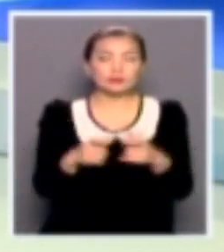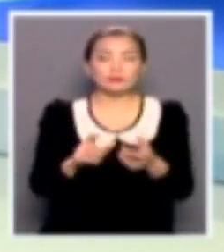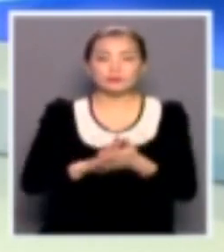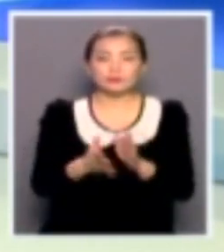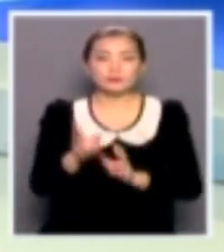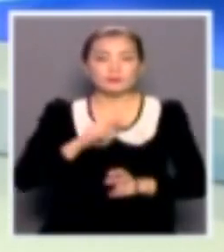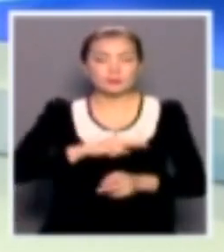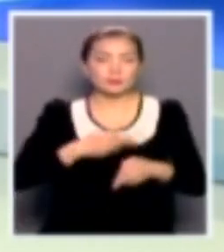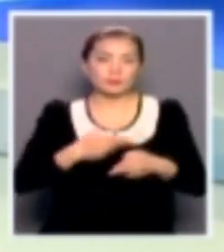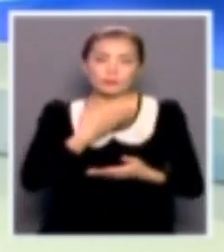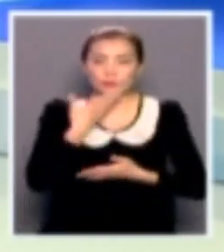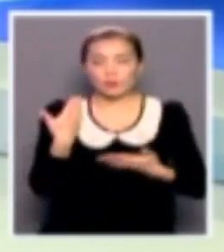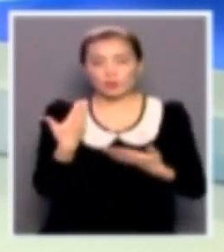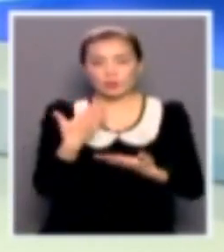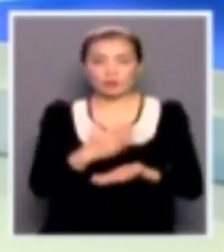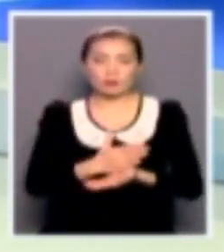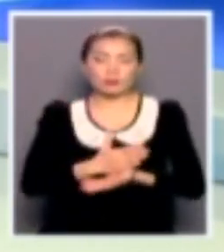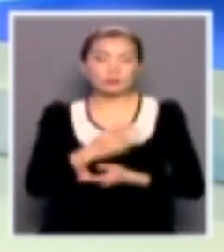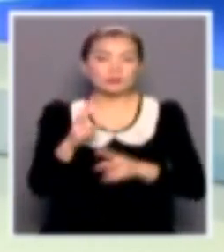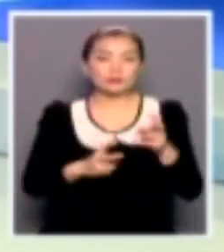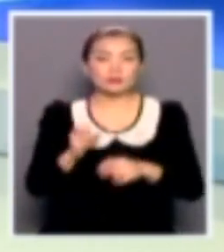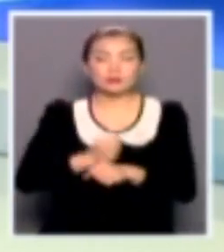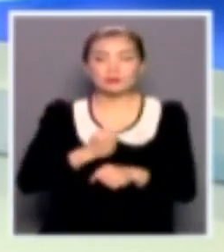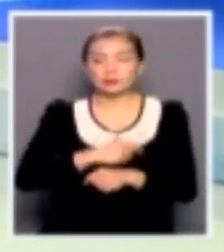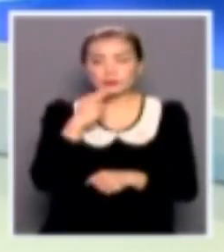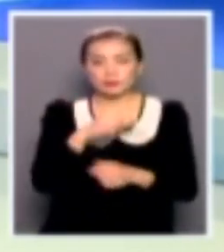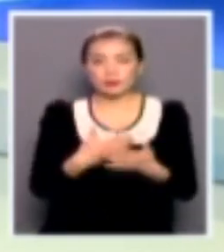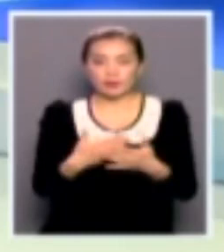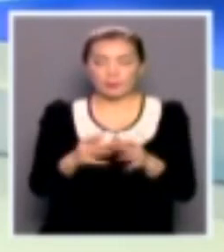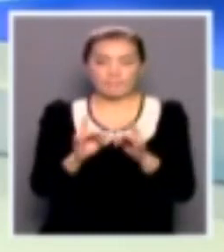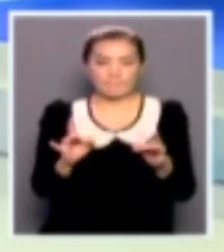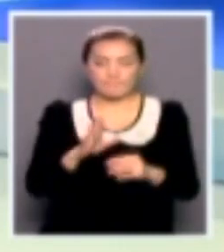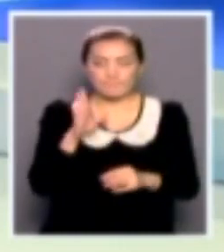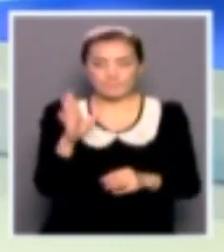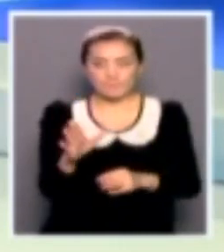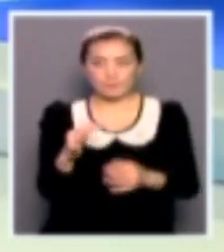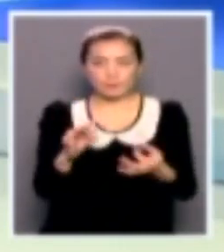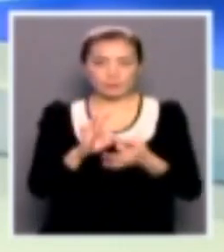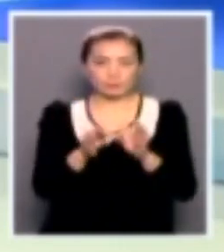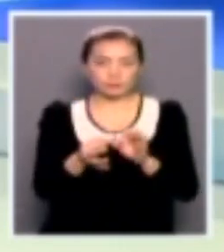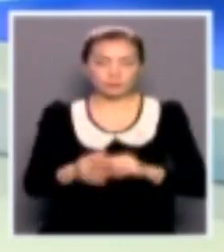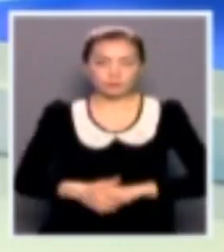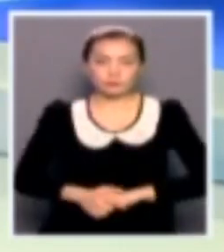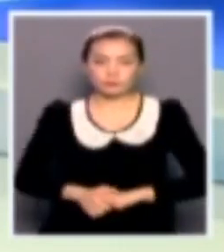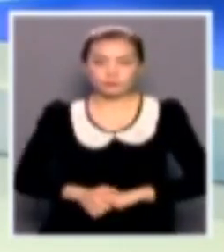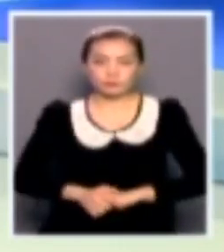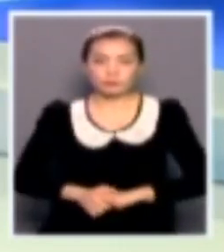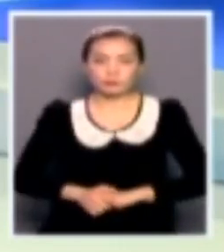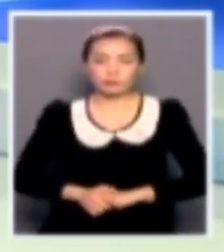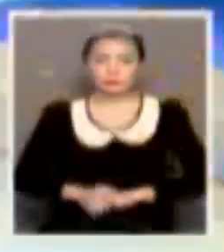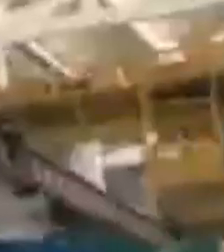шаралары зауыт жұмысына әсерін тигізді ме? Өндірістегі өнімнің сапасы қандай? Осы сұрақтардың жауабын біздің түсірілім тобы біліп келді.